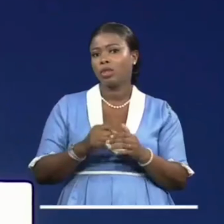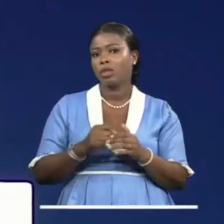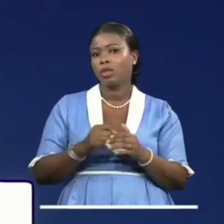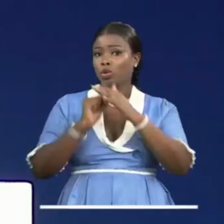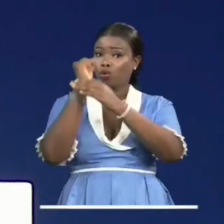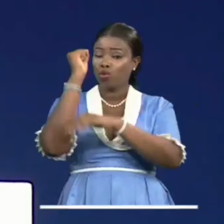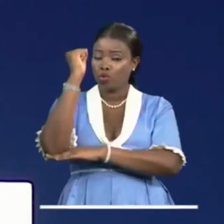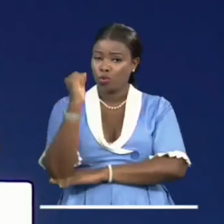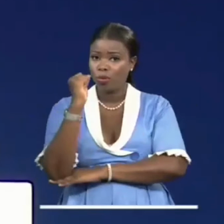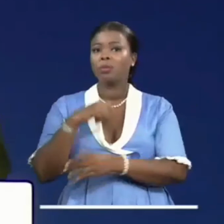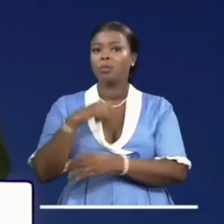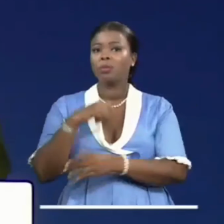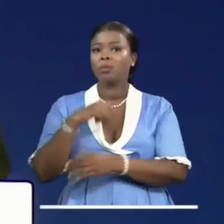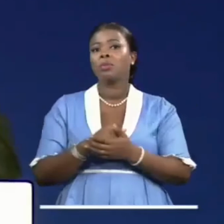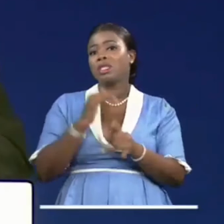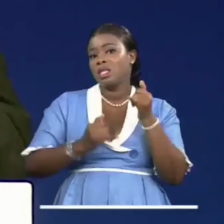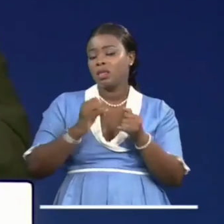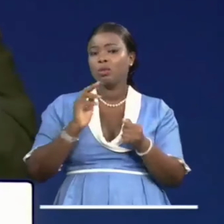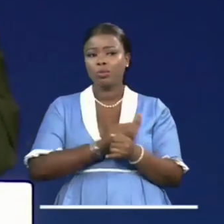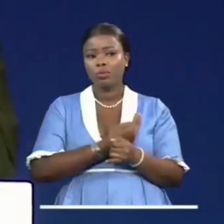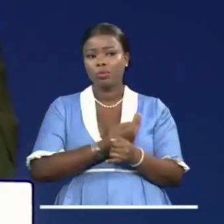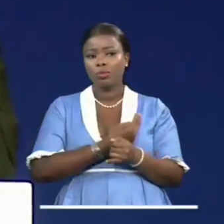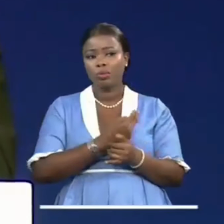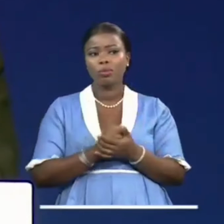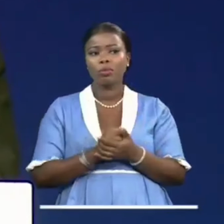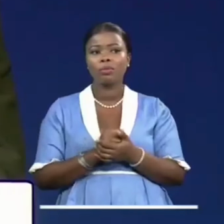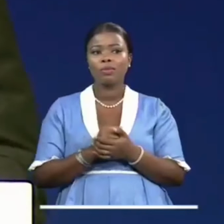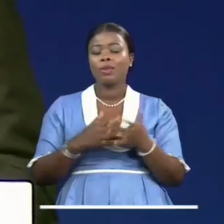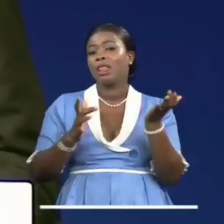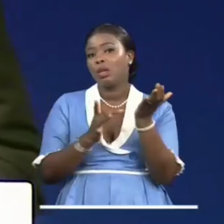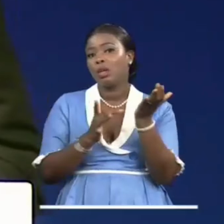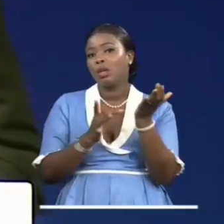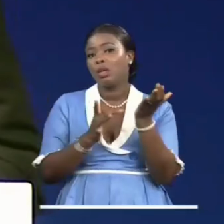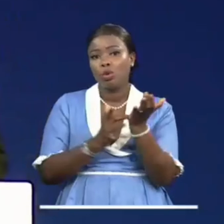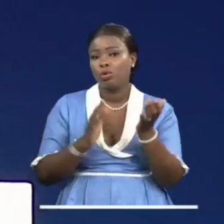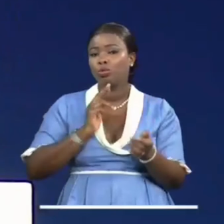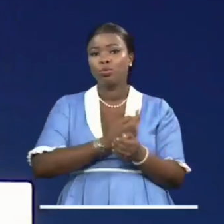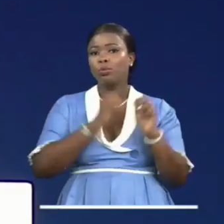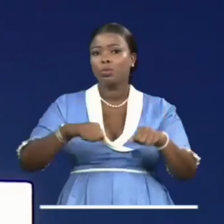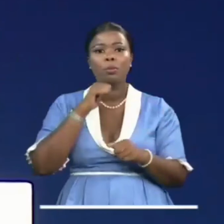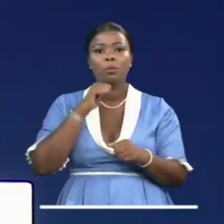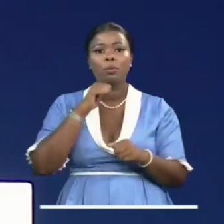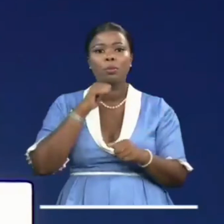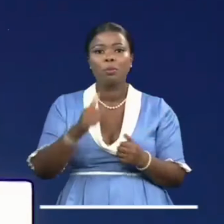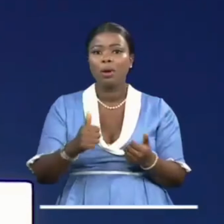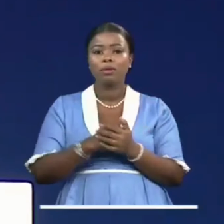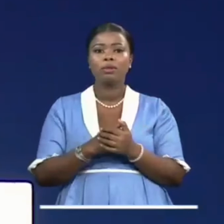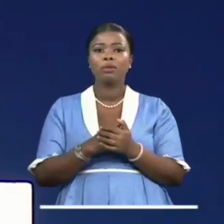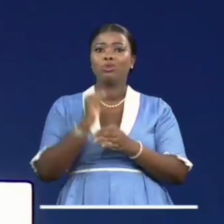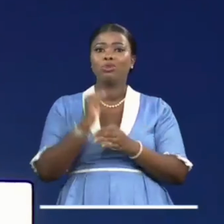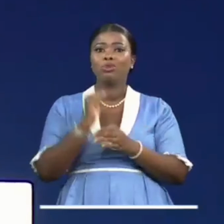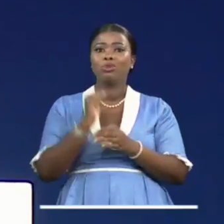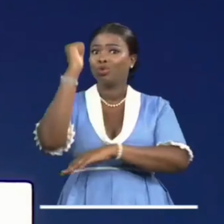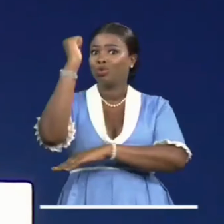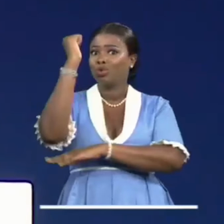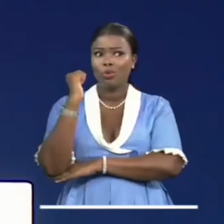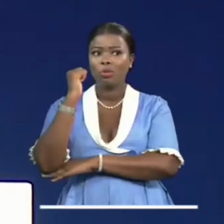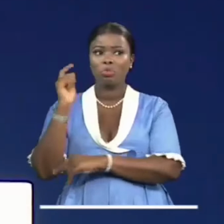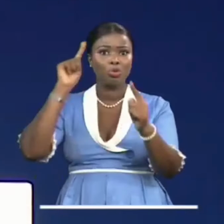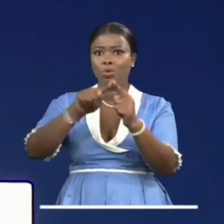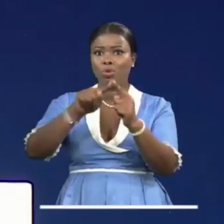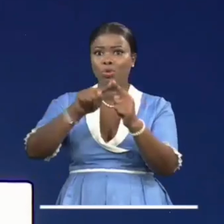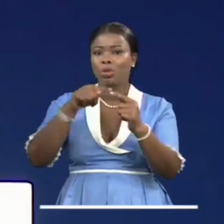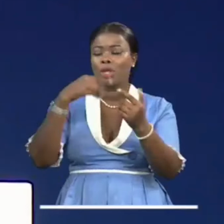mais si on ne promot pas l'innovation scientifique et technologique nous ne pourrons pas être totalement souverains à terme c'est fondamental tous les pays en